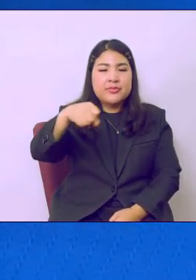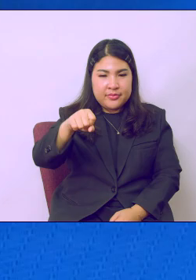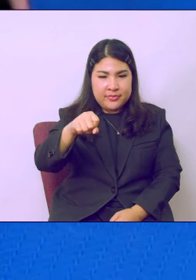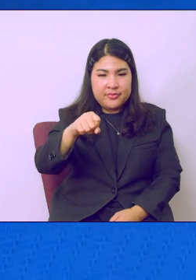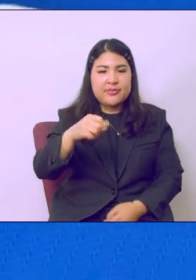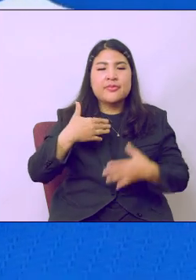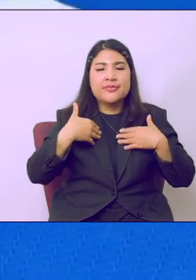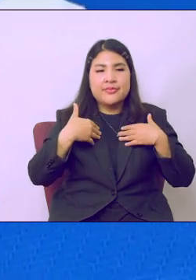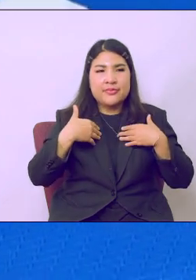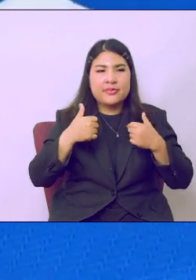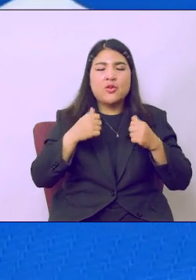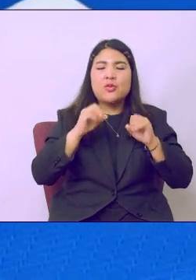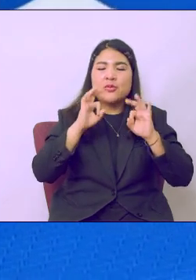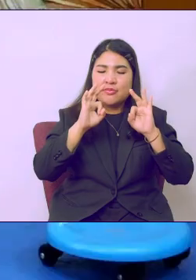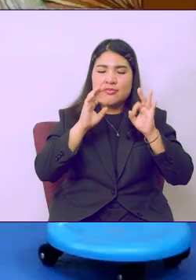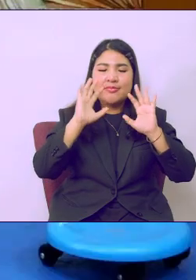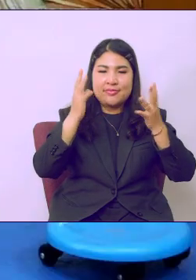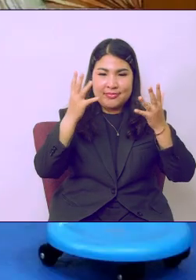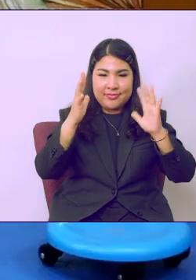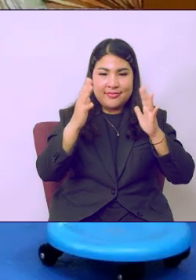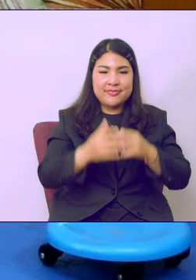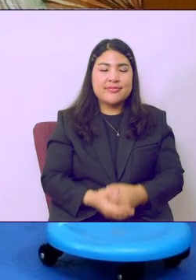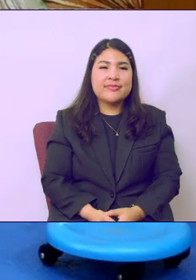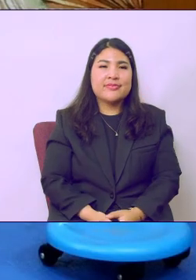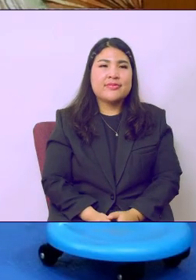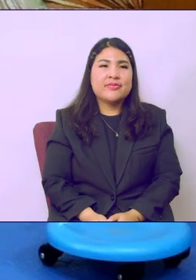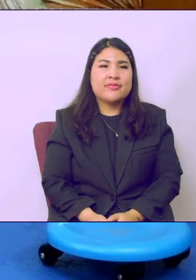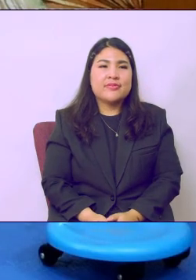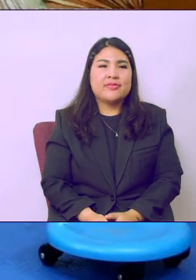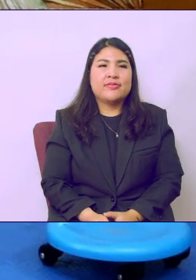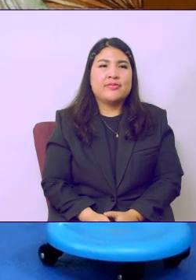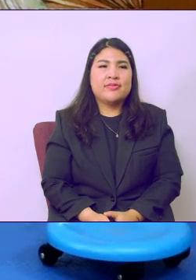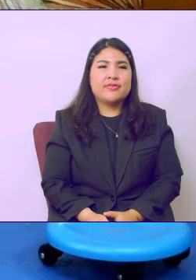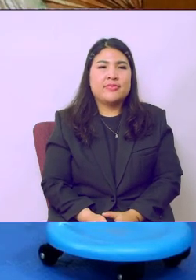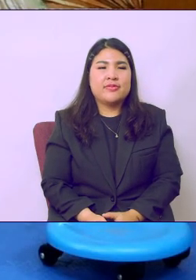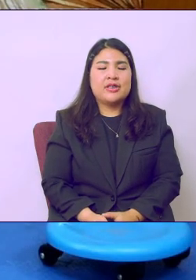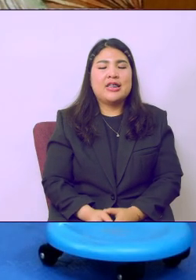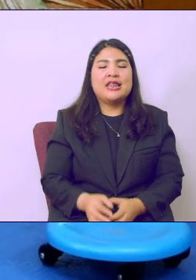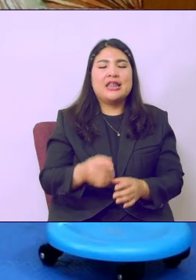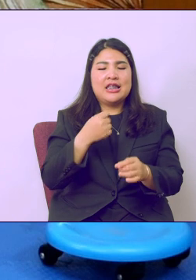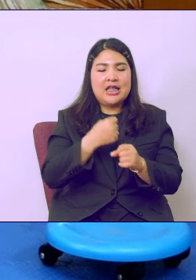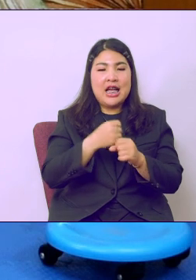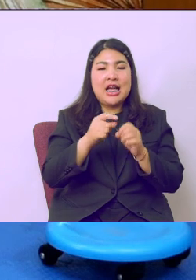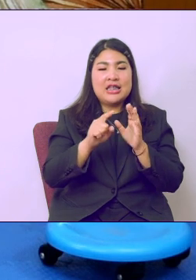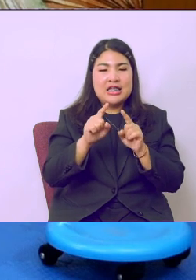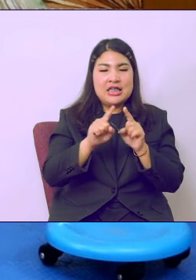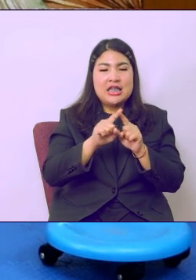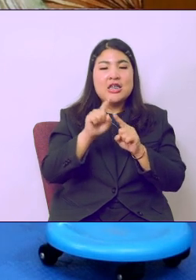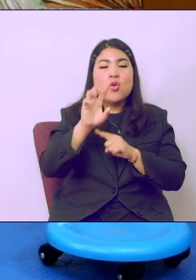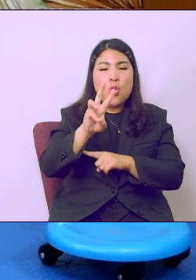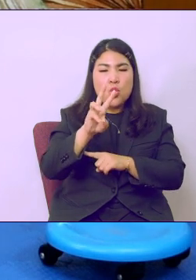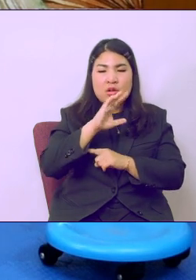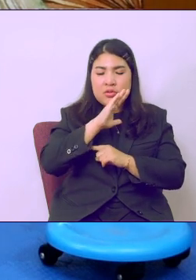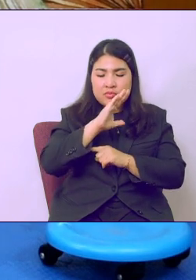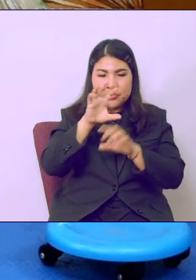คดีครับเก่งมากเลยนะครับก็เป็นท่าที่ 6เนี่ยวันเล็กเนี่ยนะครับที่ทำบิดเนี่ยนะครับน้องไม่สามารถ